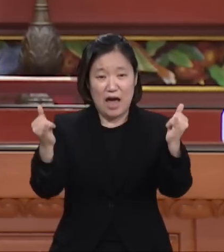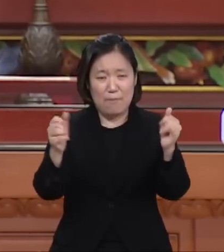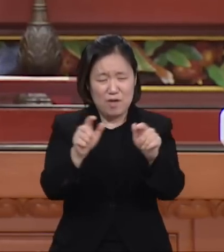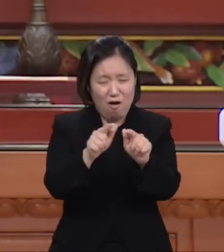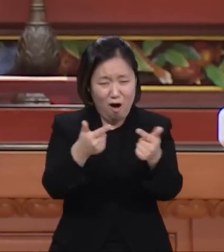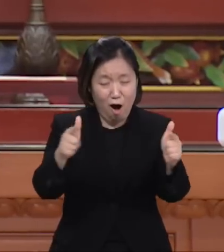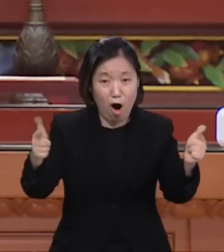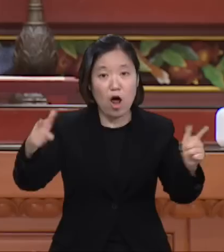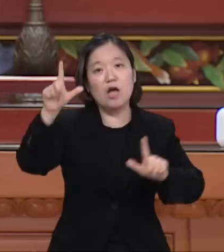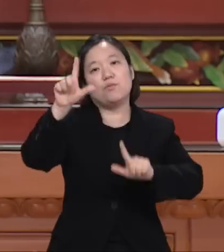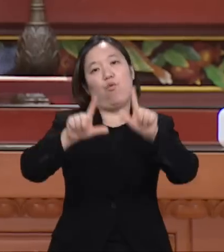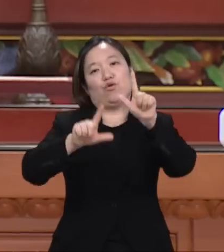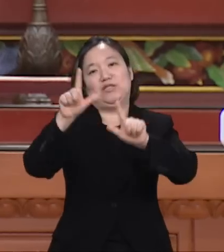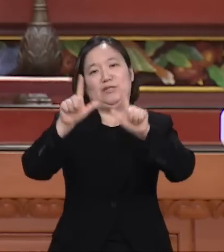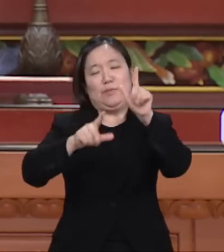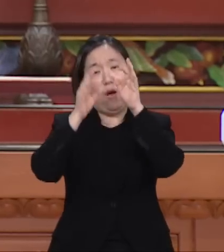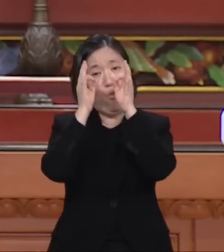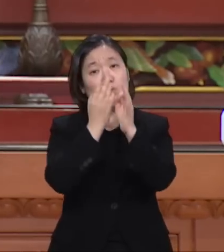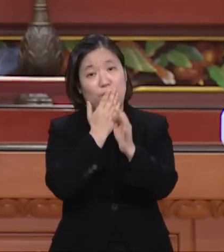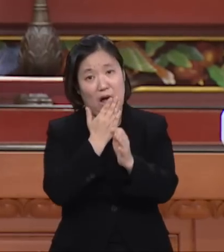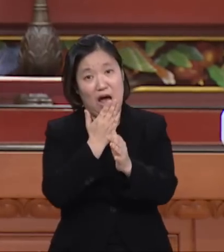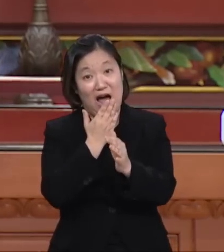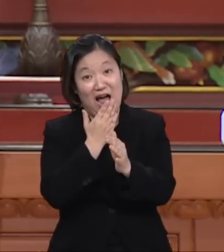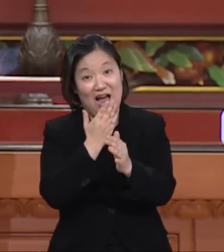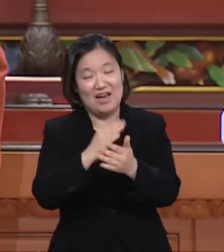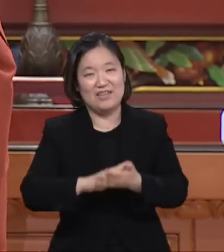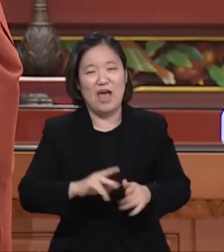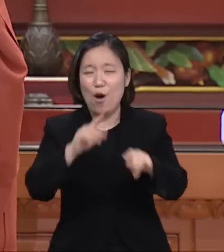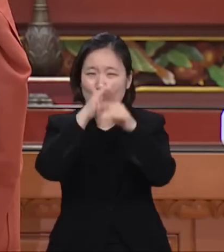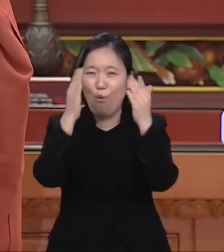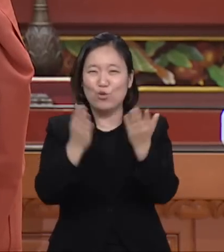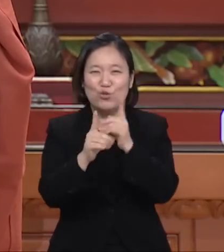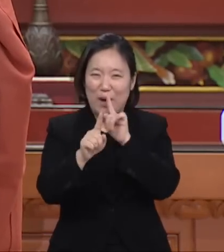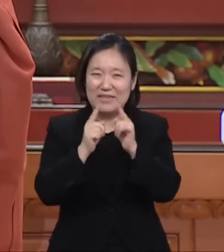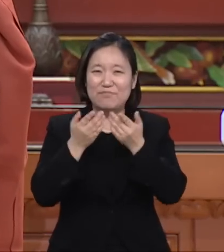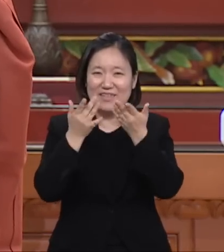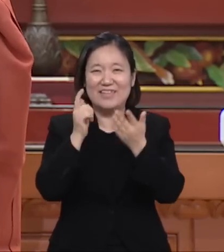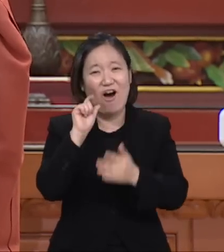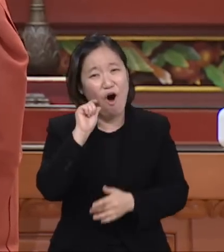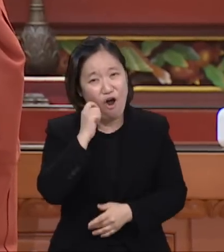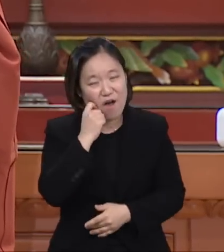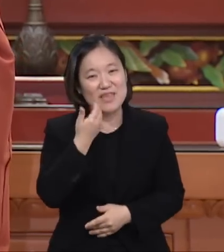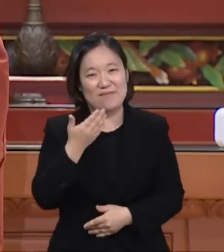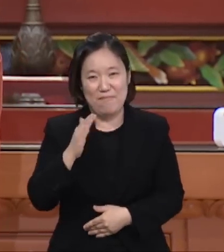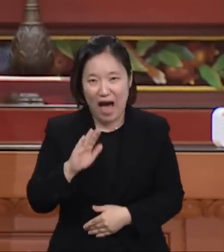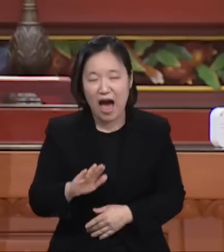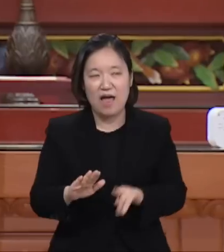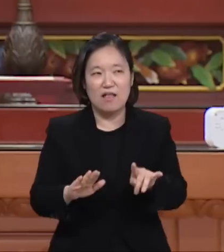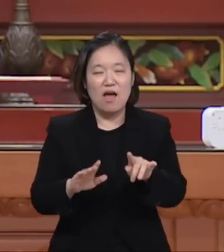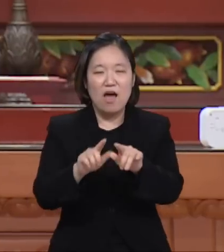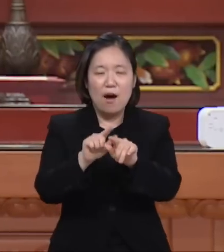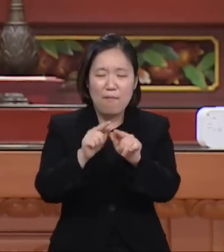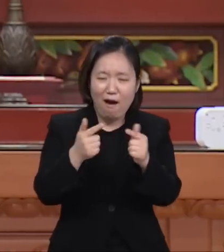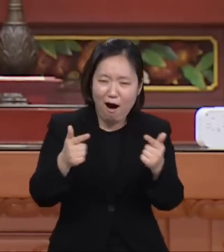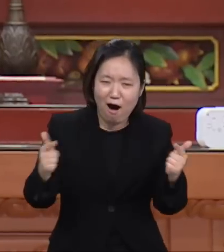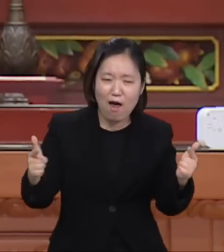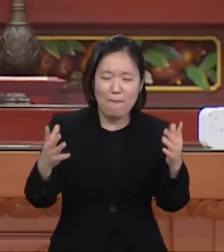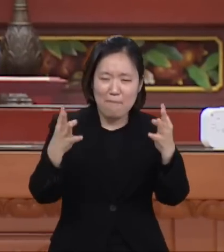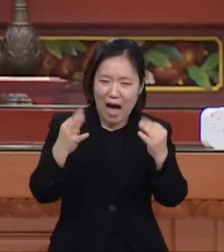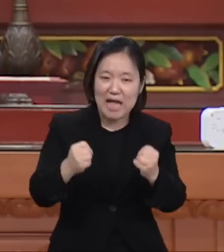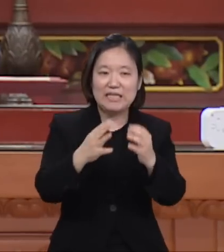이제 그거는 시간 관계상 제가 이제 다 말하기는 어렵고요 어쨌거나 그런 수많은 사람들과